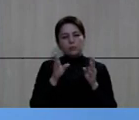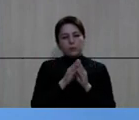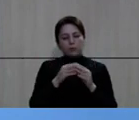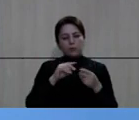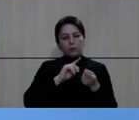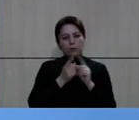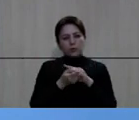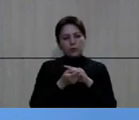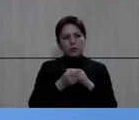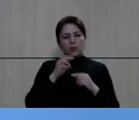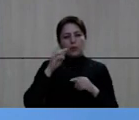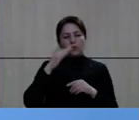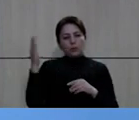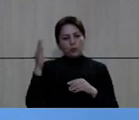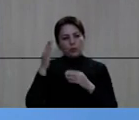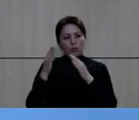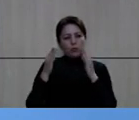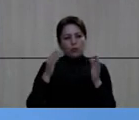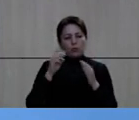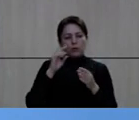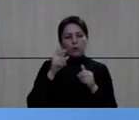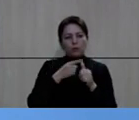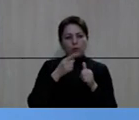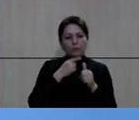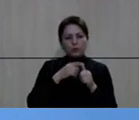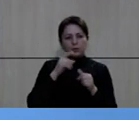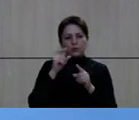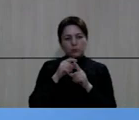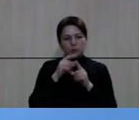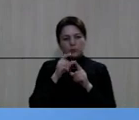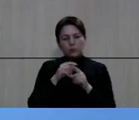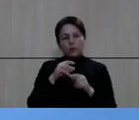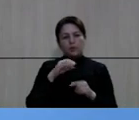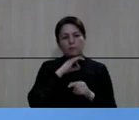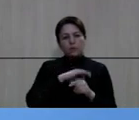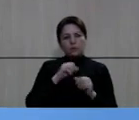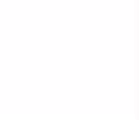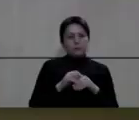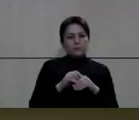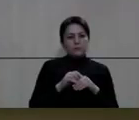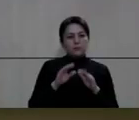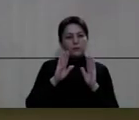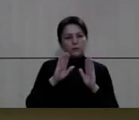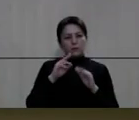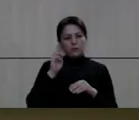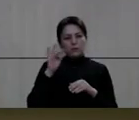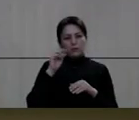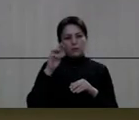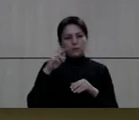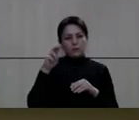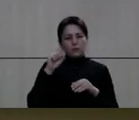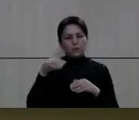o'rnida tomonidan, nomidan so'zini ishlatishingiz mumkin emas. Faqat